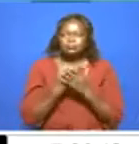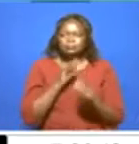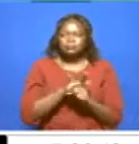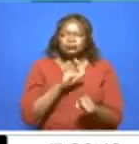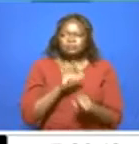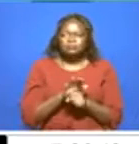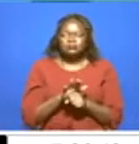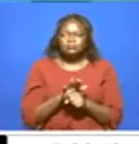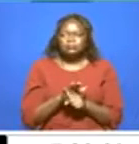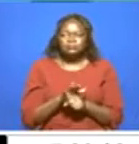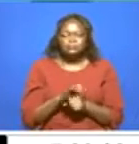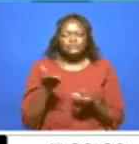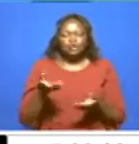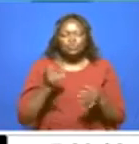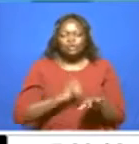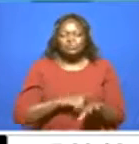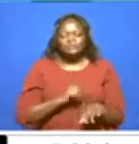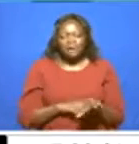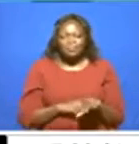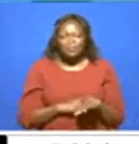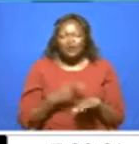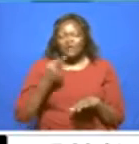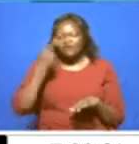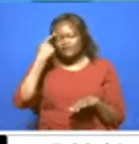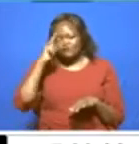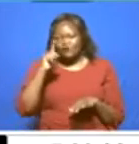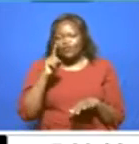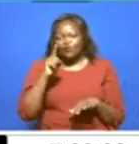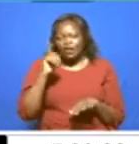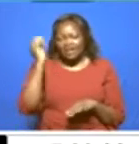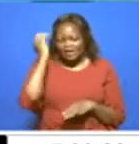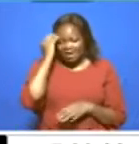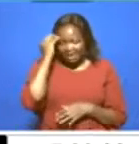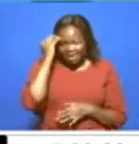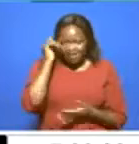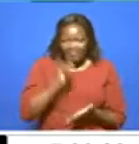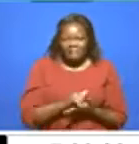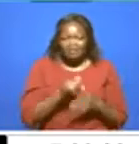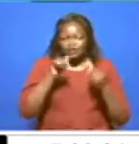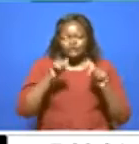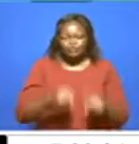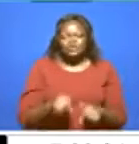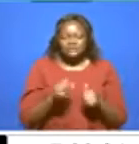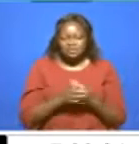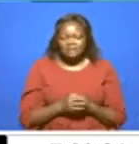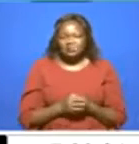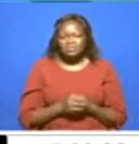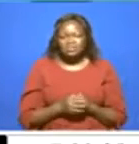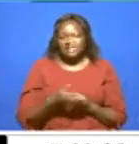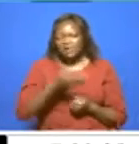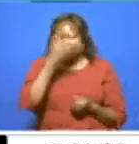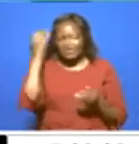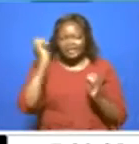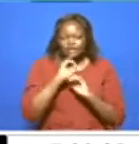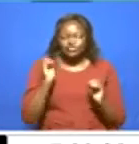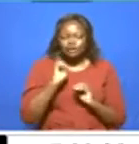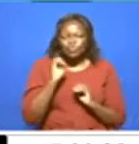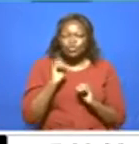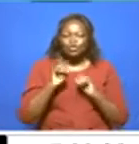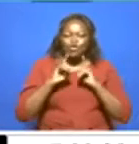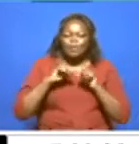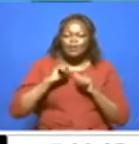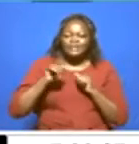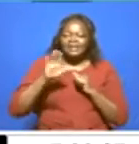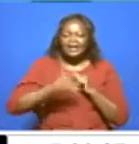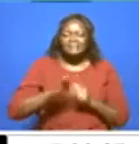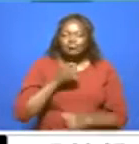Mtazamaji, umewadia ule wakati sasa wa kujielimisha, ambapo hii leo kwenye makala Usijesahau tunaangazia mtaa maarufu wa